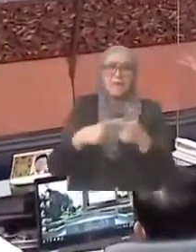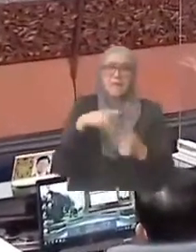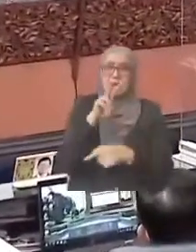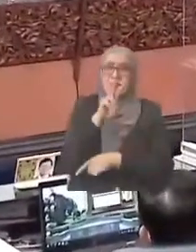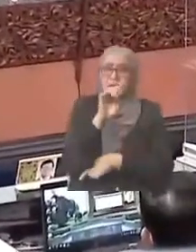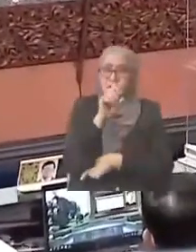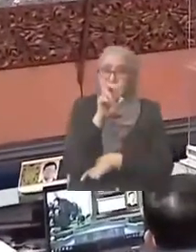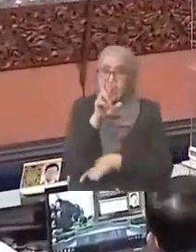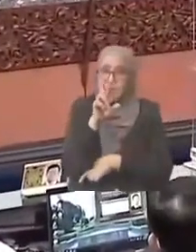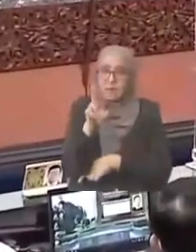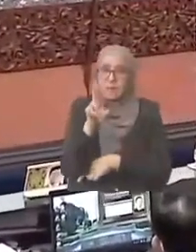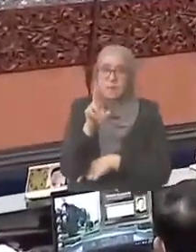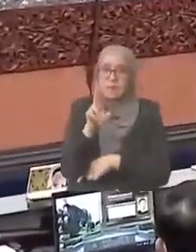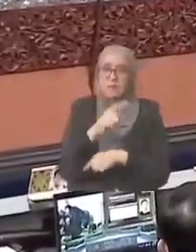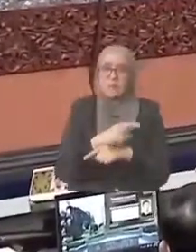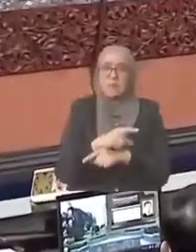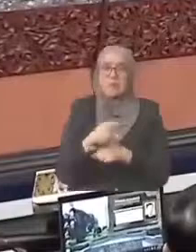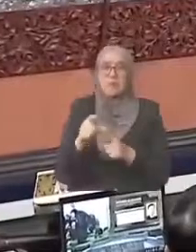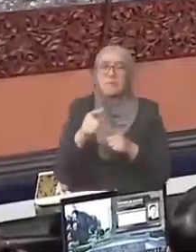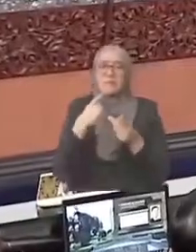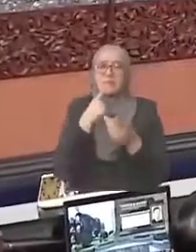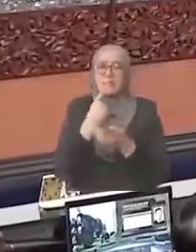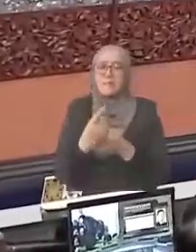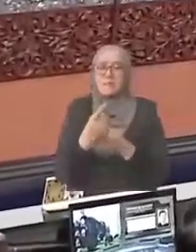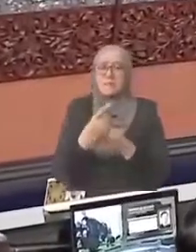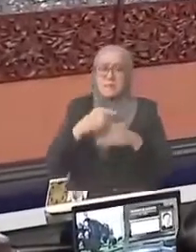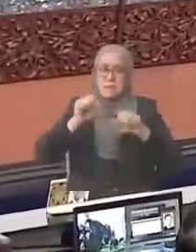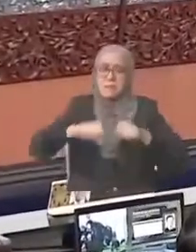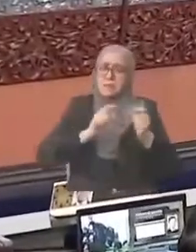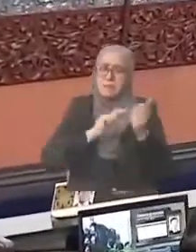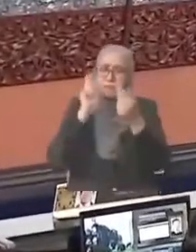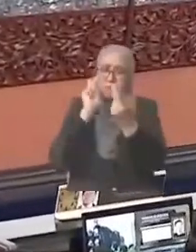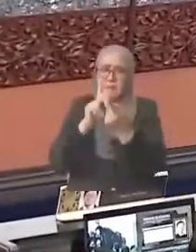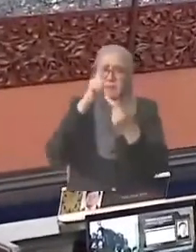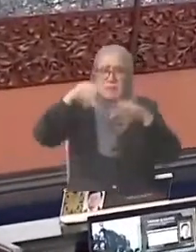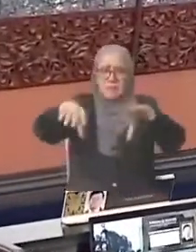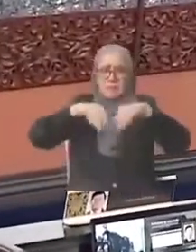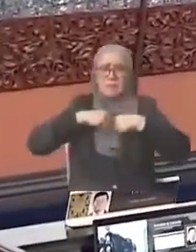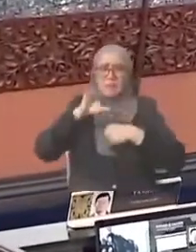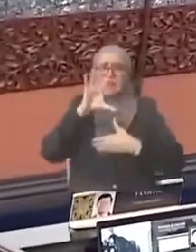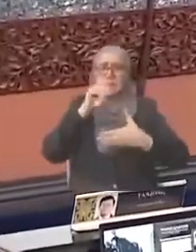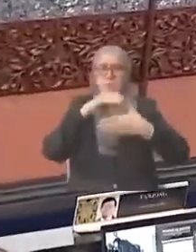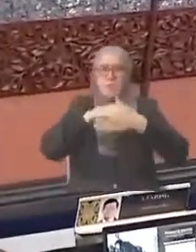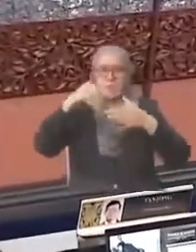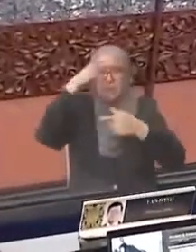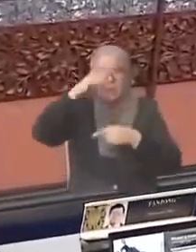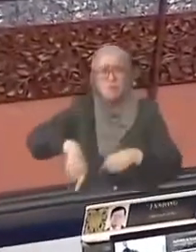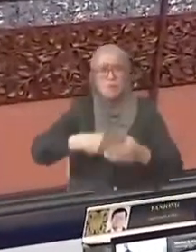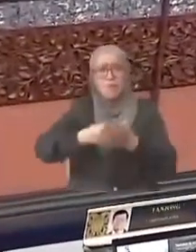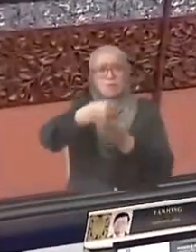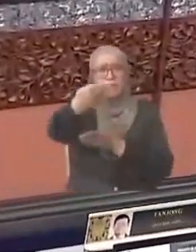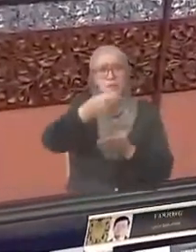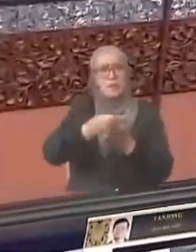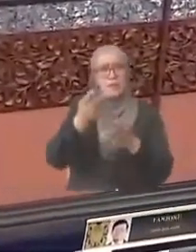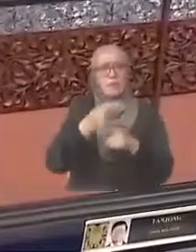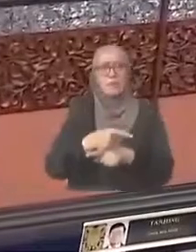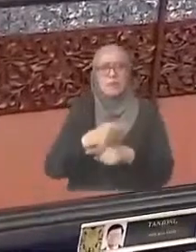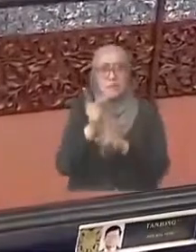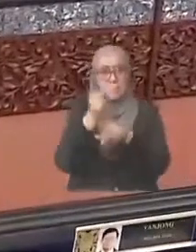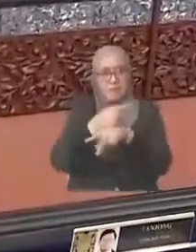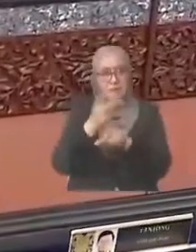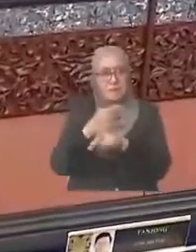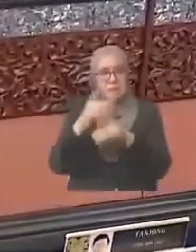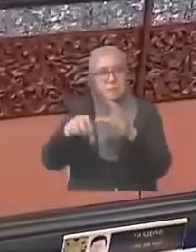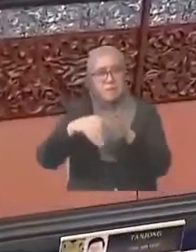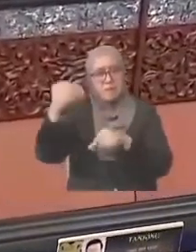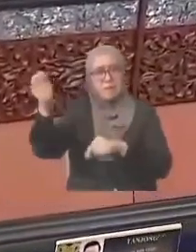bantuan tim Pablo layak menerima bau C50 Ringgit sebagai bantuan keuangan untuk membeli produk perlindungan tenang termasuk Takaful Hayat dan kemalangan diri